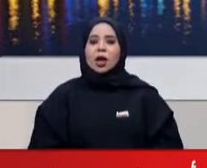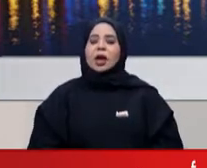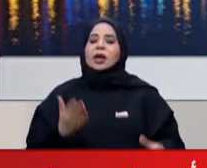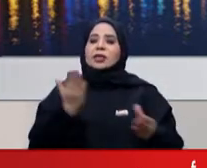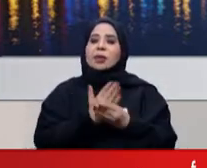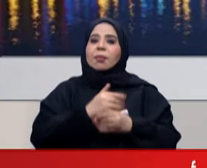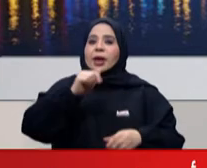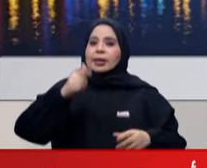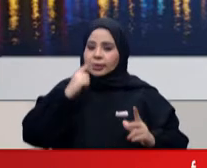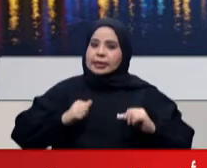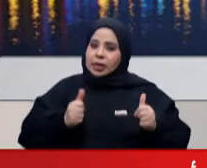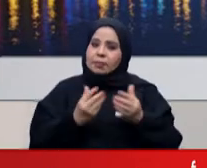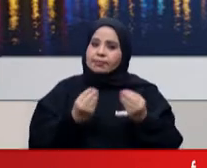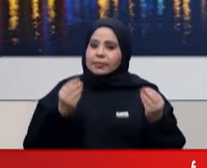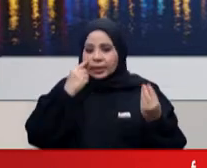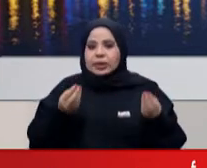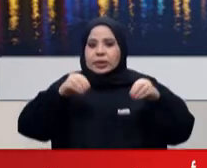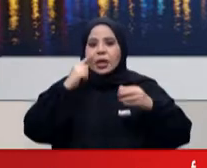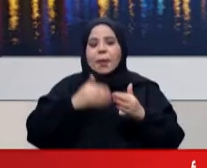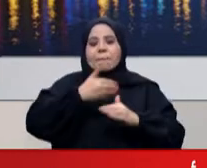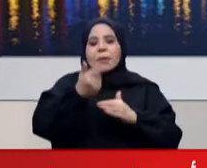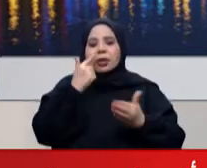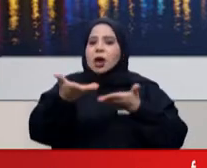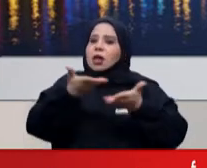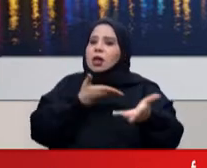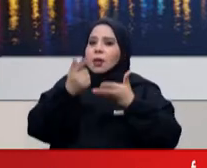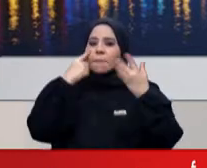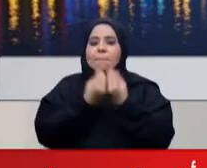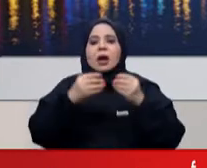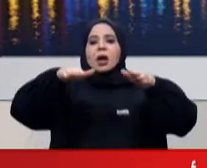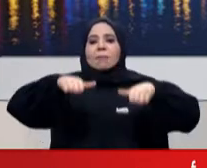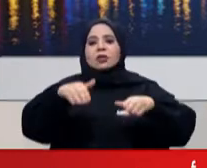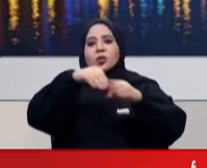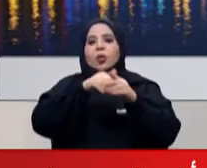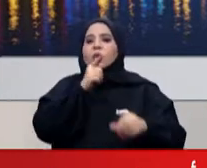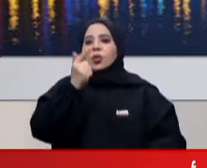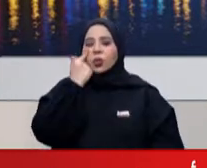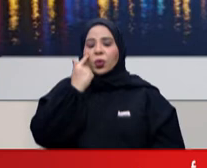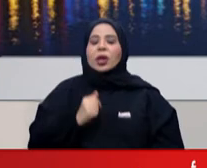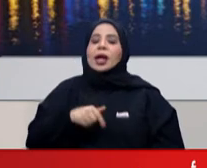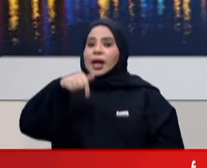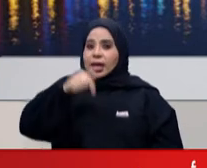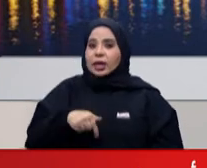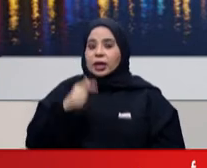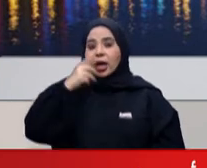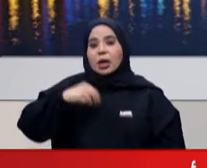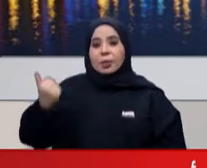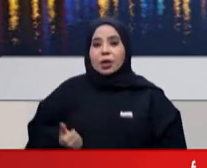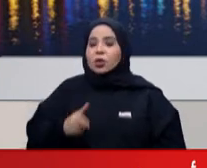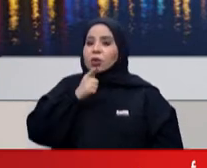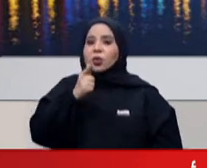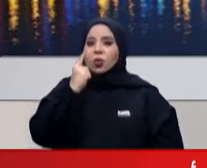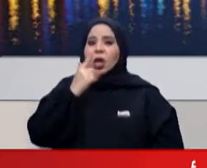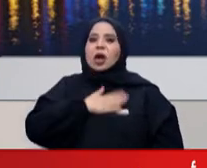عدد مبادرات بعد الاجتماع والتشاور مع السلطة التشريعية وغرفة تجارة وصناعة البحرين وأخمرياتهم، والتي من ضمنها